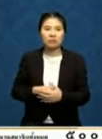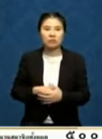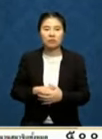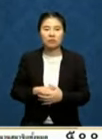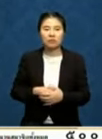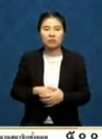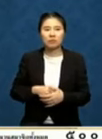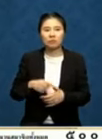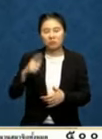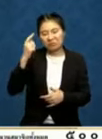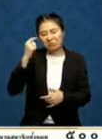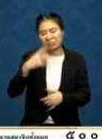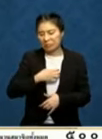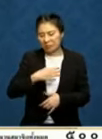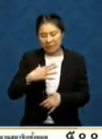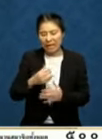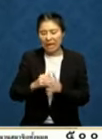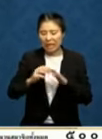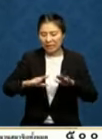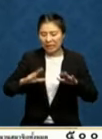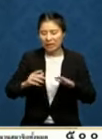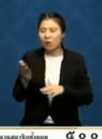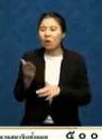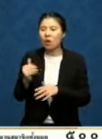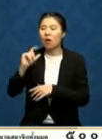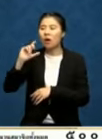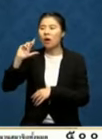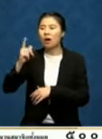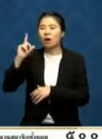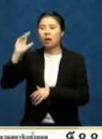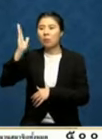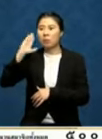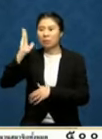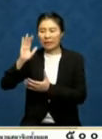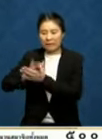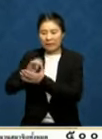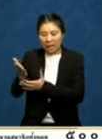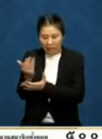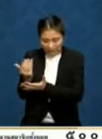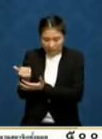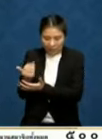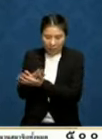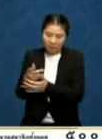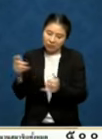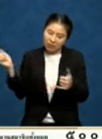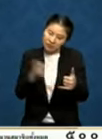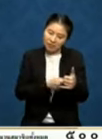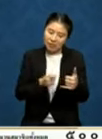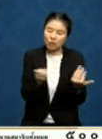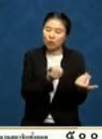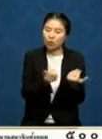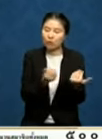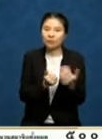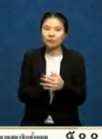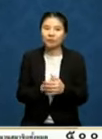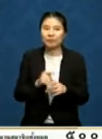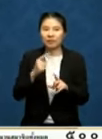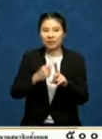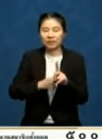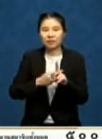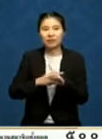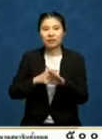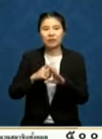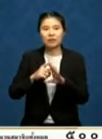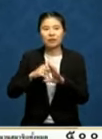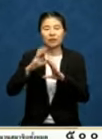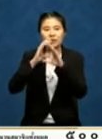ครับว่าผมไม่อยากเห็นเด็กคนไหนต้องเจอเหมือนกับเด็กคนหนึ่งครับอายุ11ขวบที่จังหวัดระยองครับที่เมื่อเดือนที่แล้วถูกคุณพ่อคุณแม่ตีจนหัว